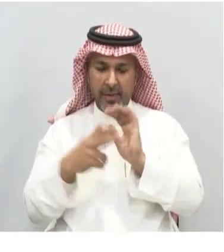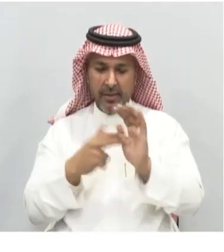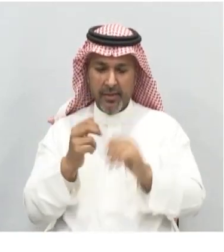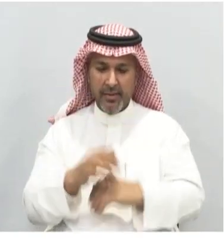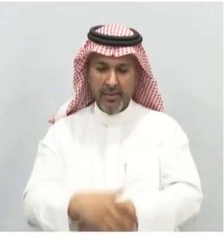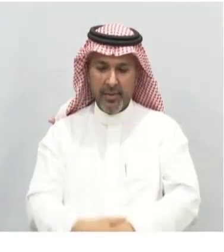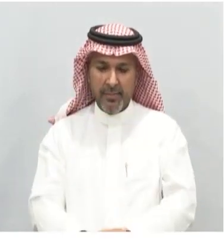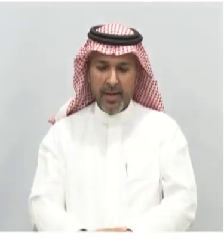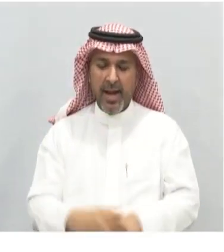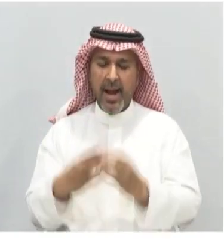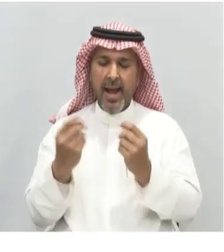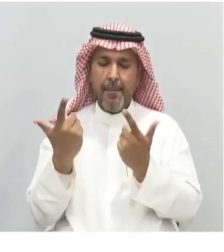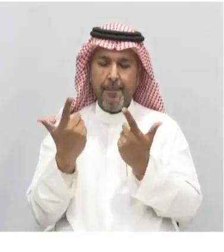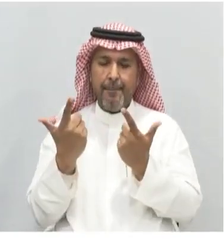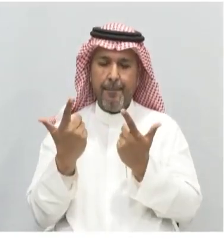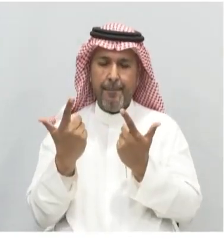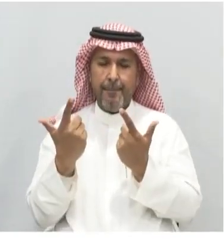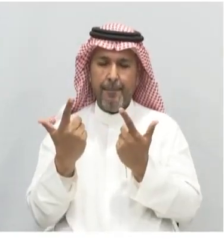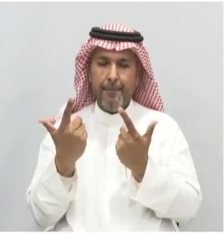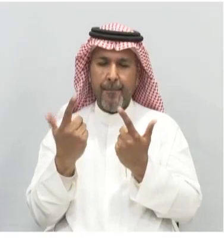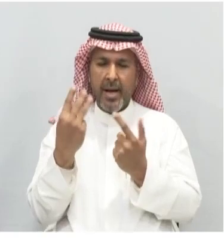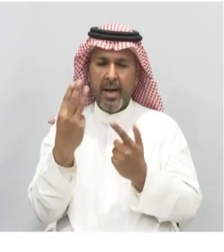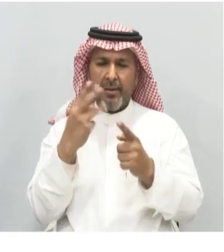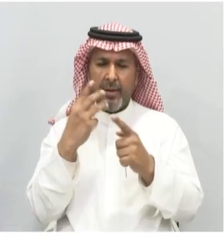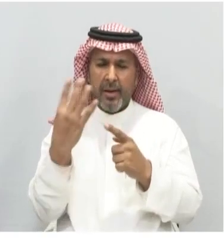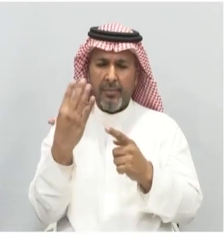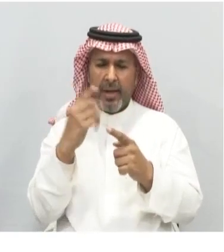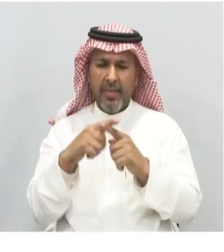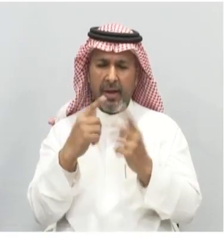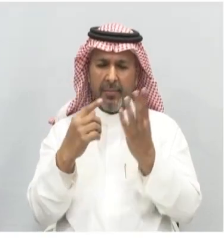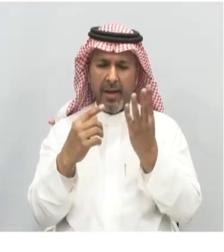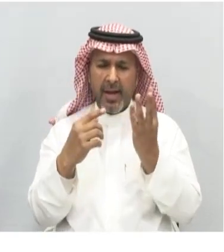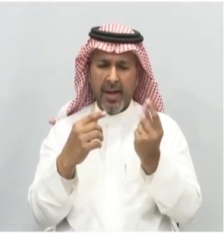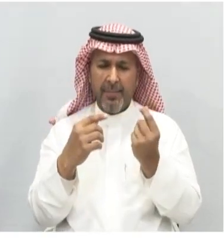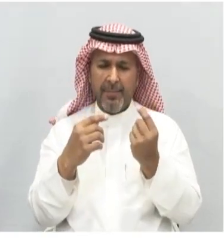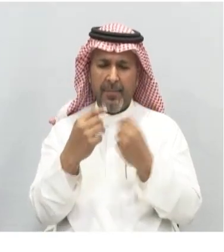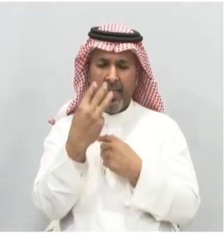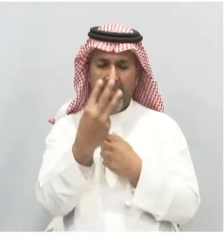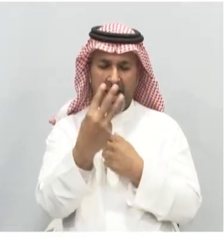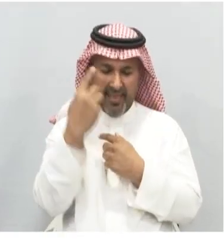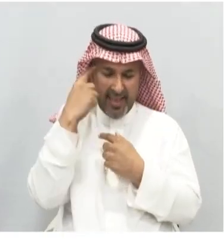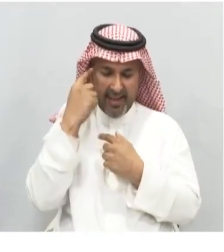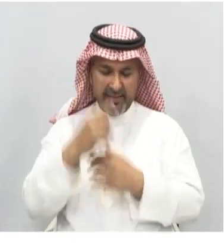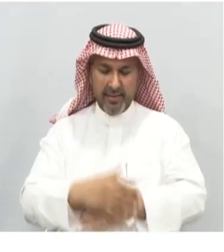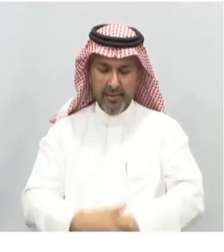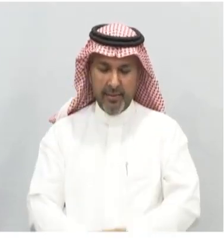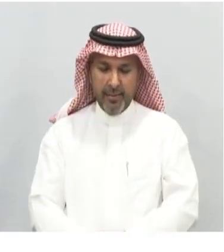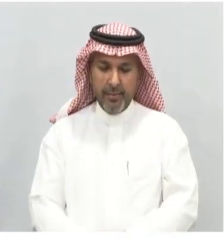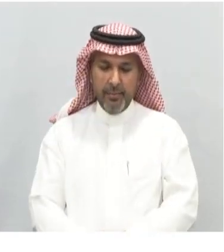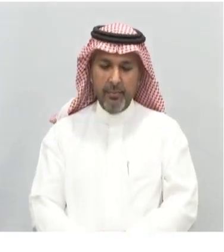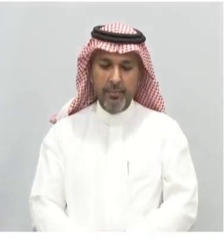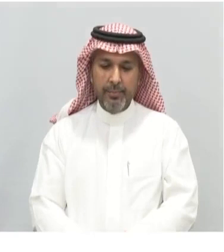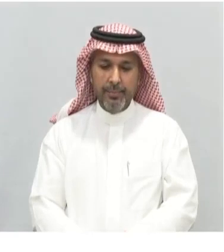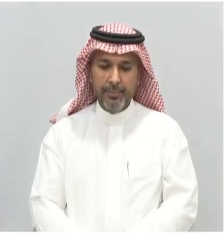12 تقسيم 4 تساوي كم يا ابطال تساوي ثلاثه بارك الله فيكم وهذه هي حقيقه